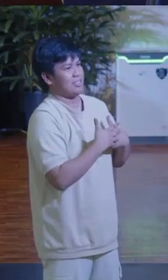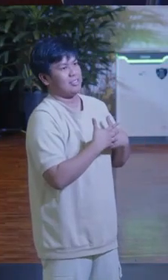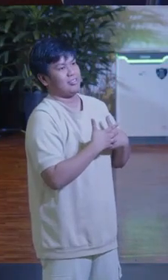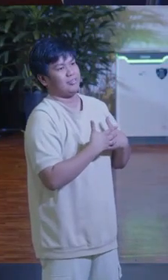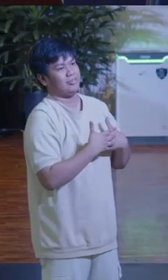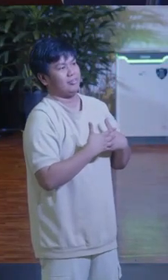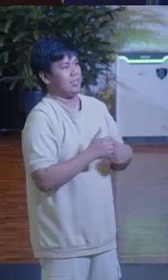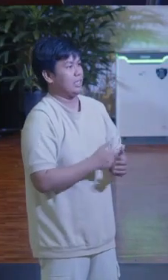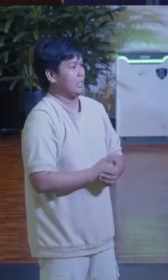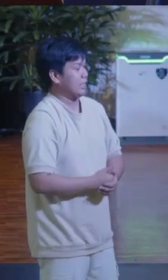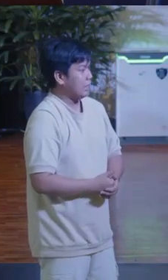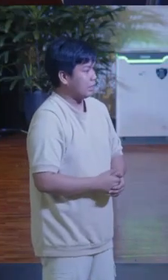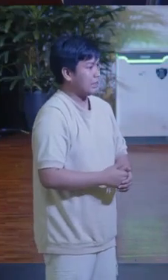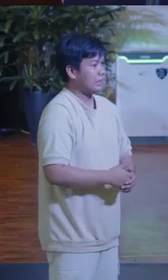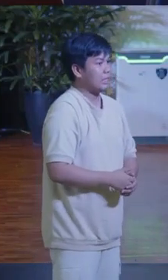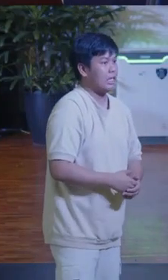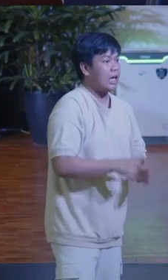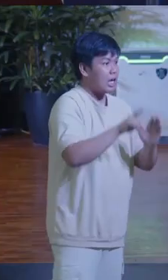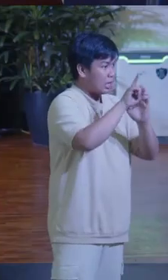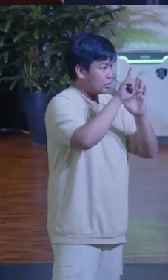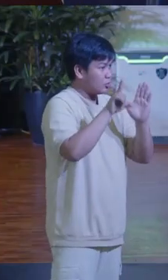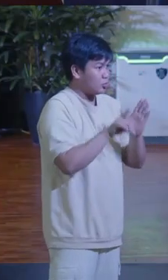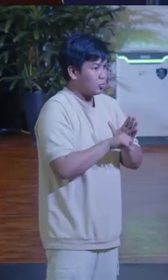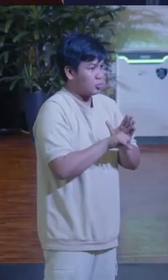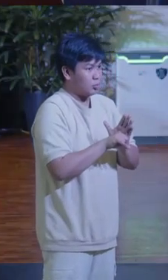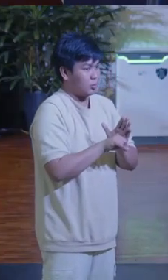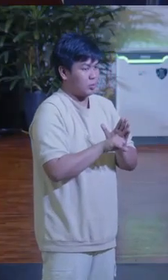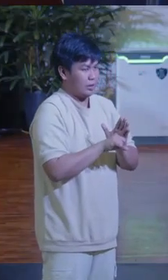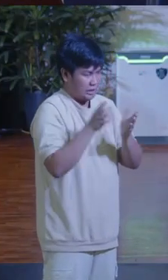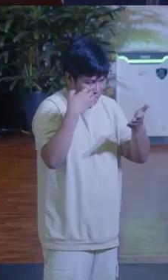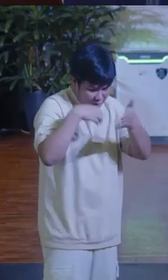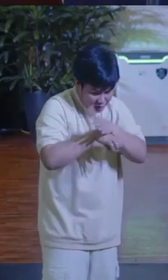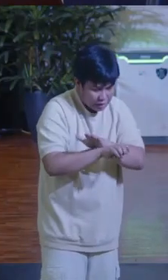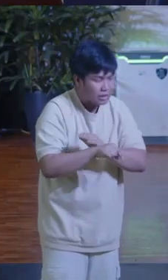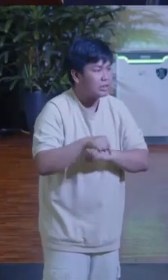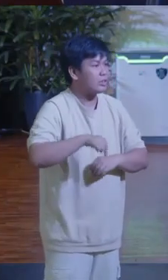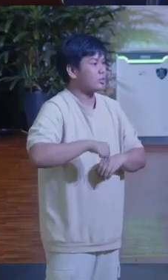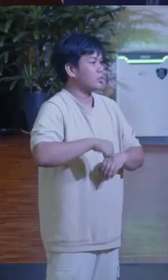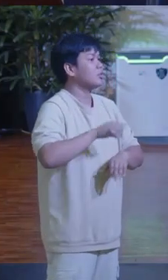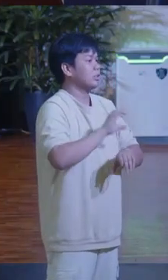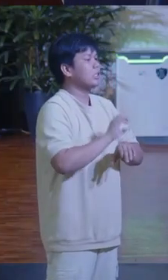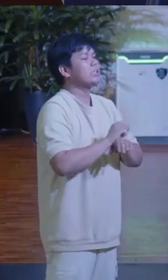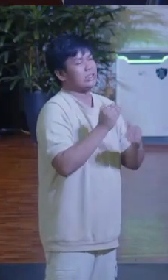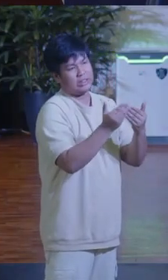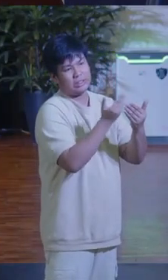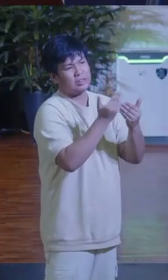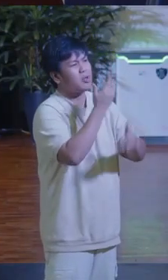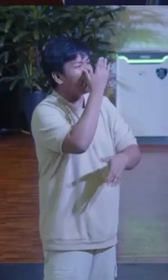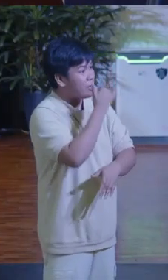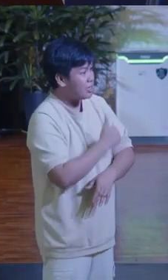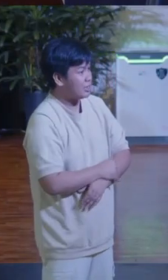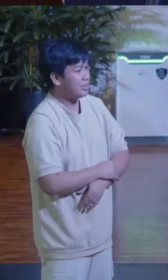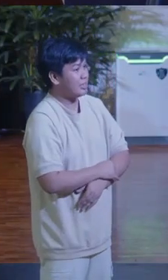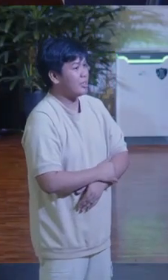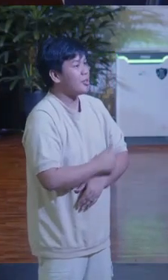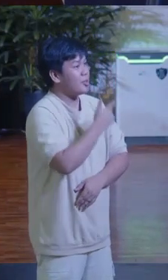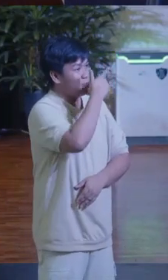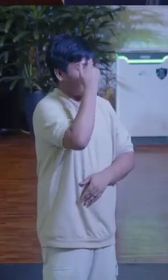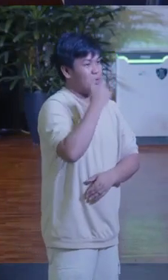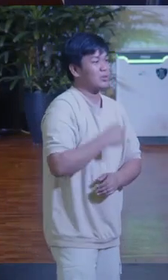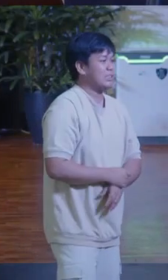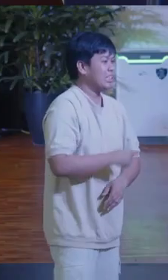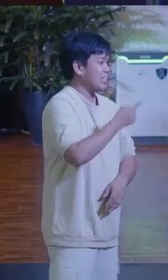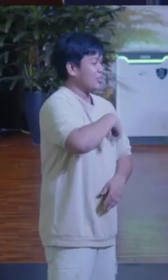na makapasok ang legalismo. Bakit kanyo? Sapagkat mas madali kung